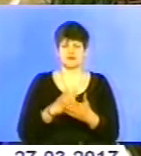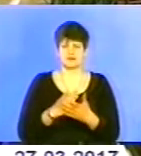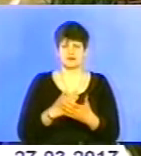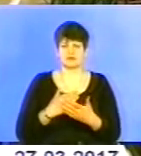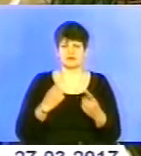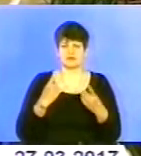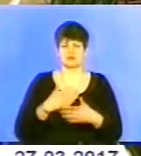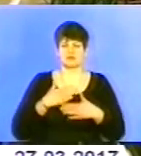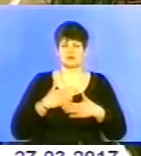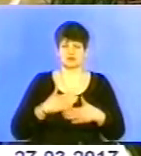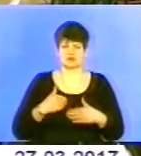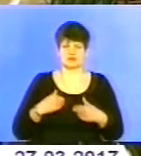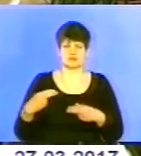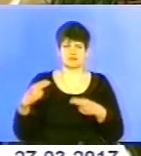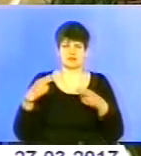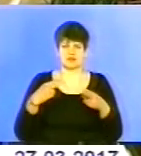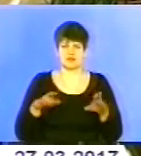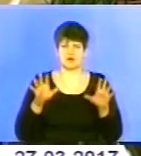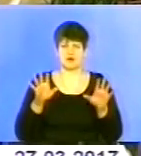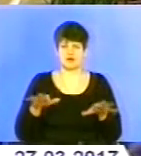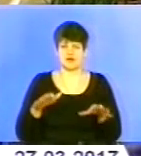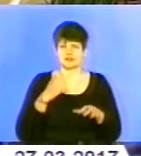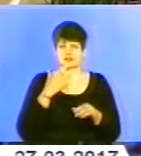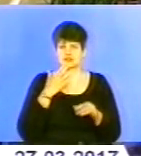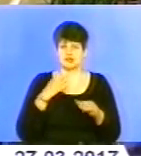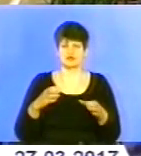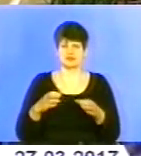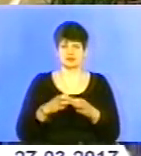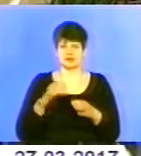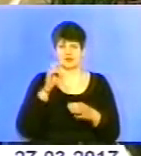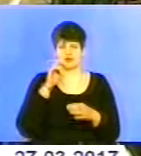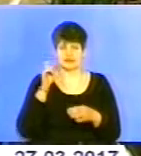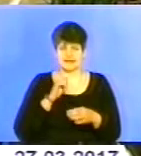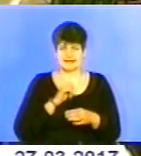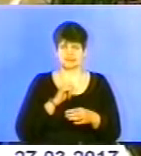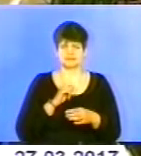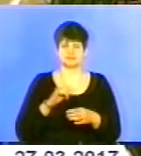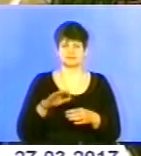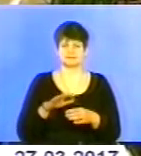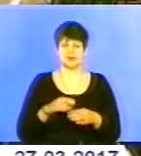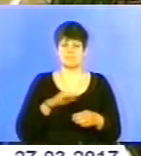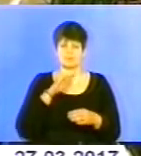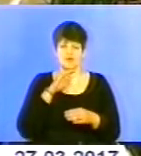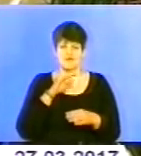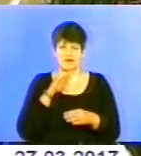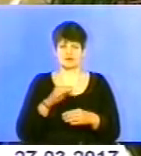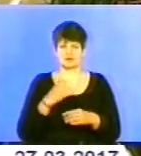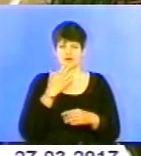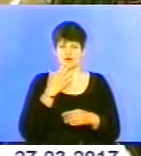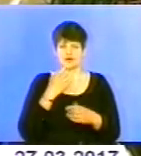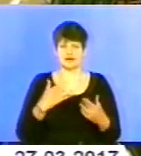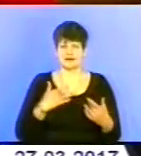приємність, що до нас приїхав голова Національної спілки кобзарів України, професор, народний артист України